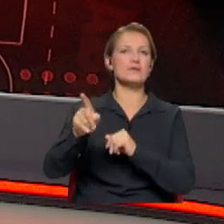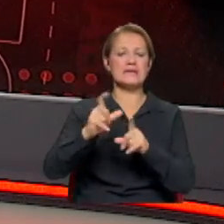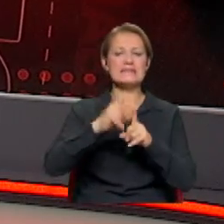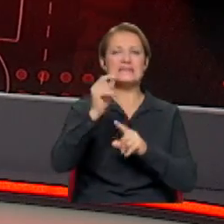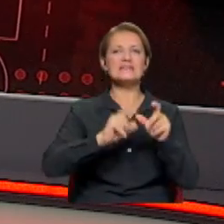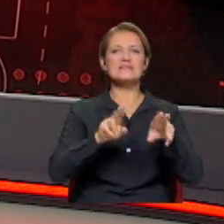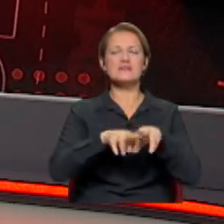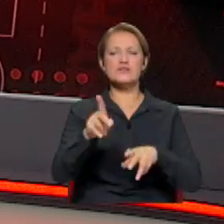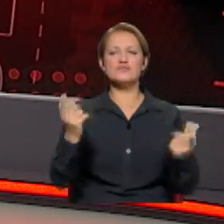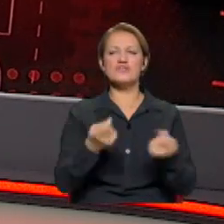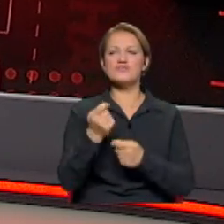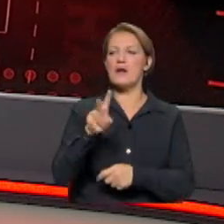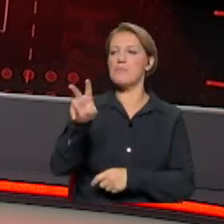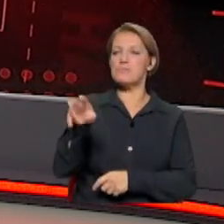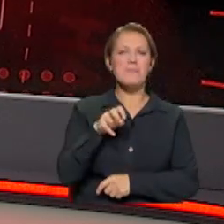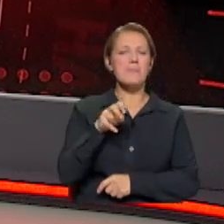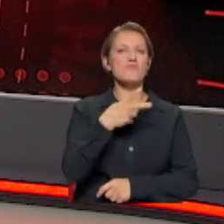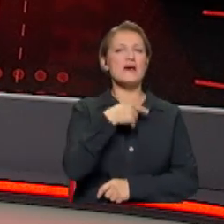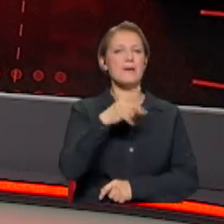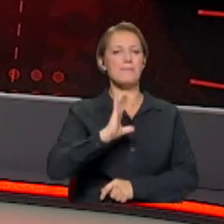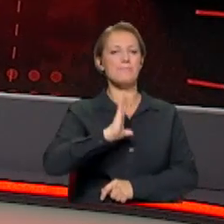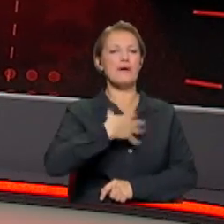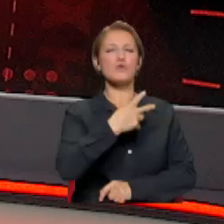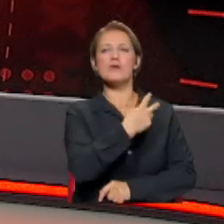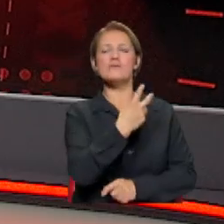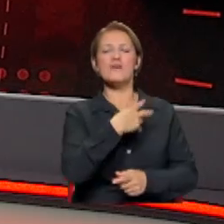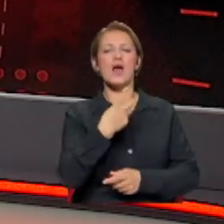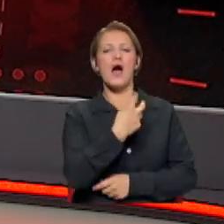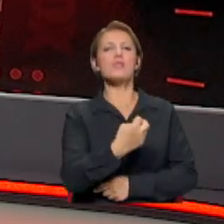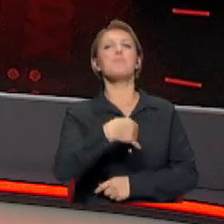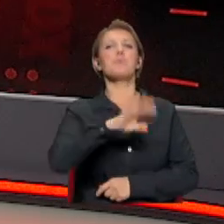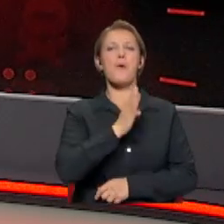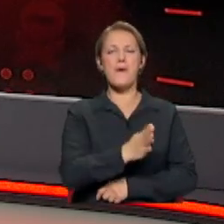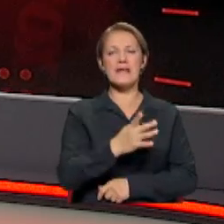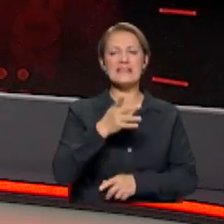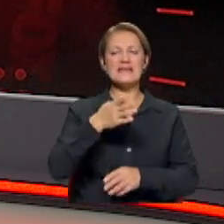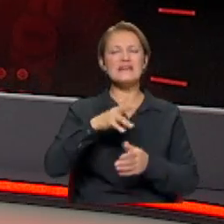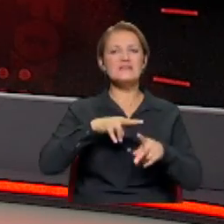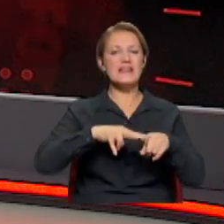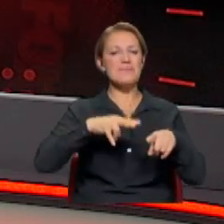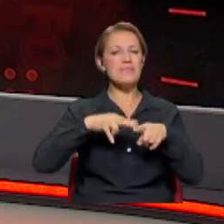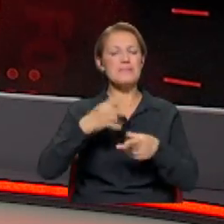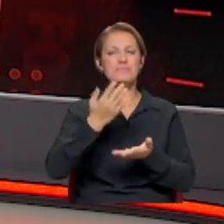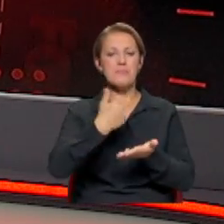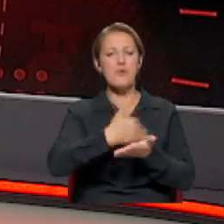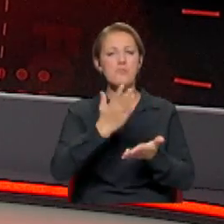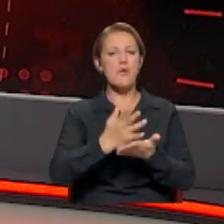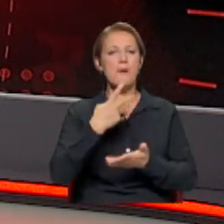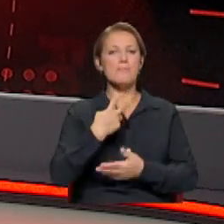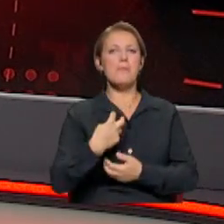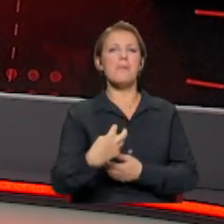DİSK ise çalışandan alınan verginin patrondan alınmadığını söyleyip dilim dilim soyuluyoruz diyerek